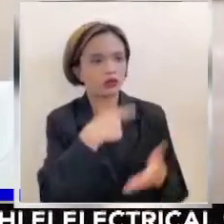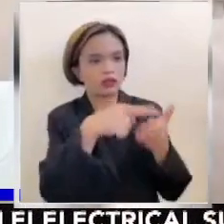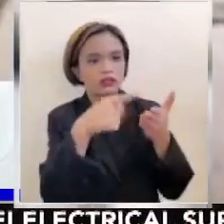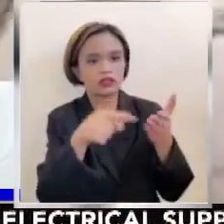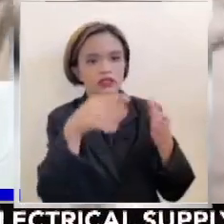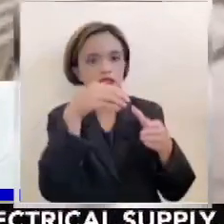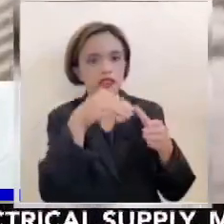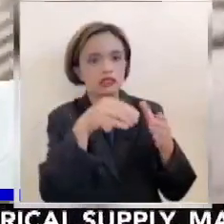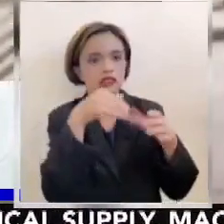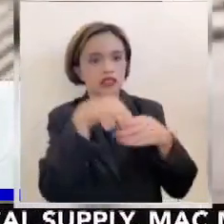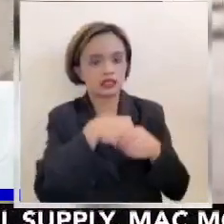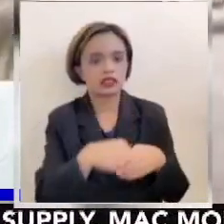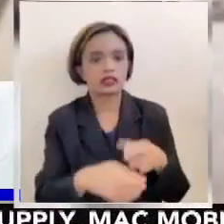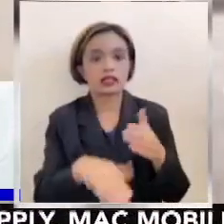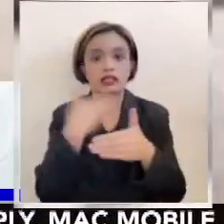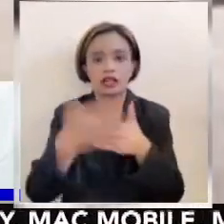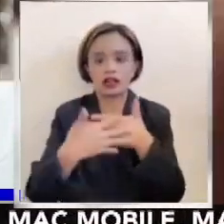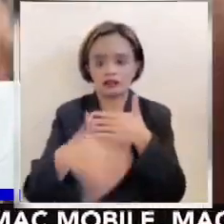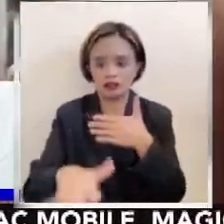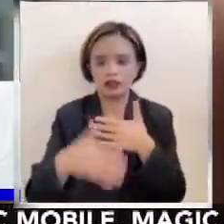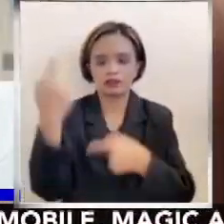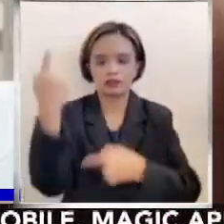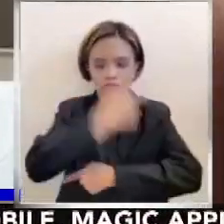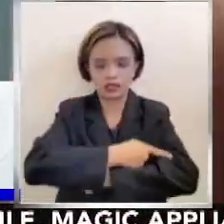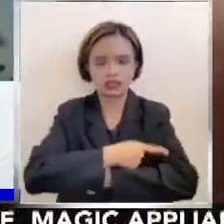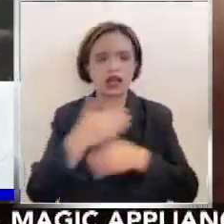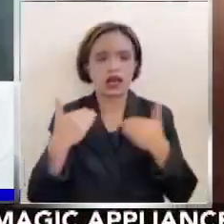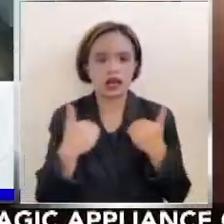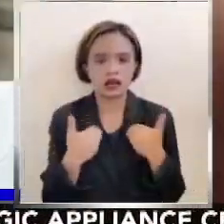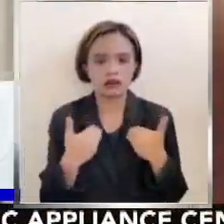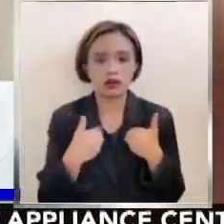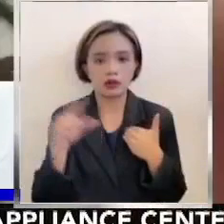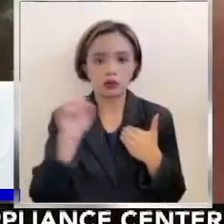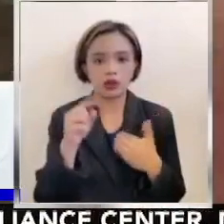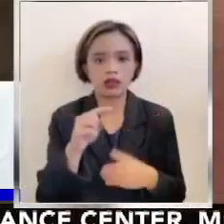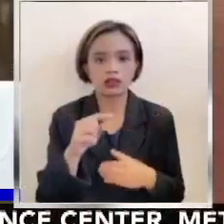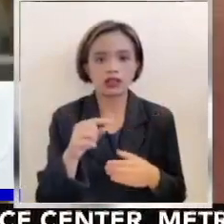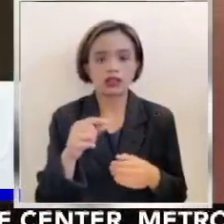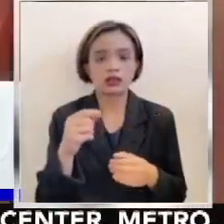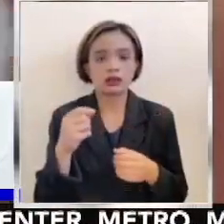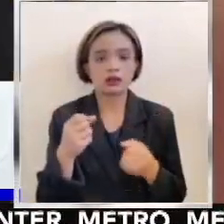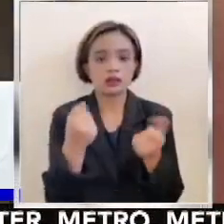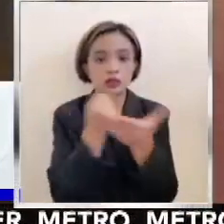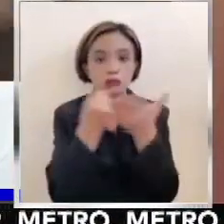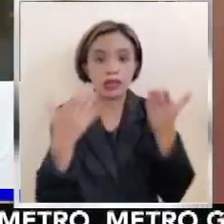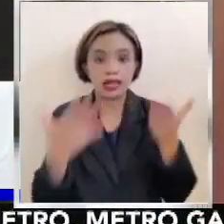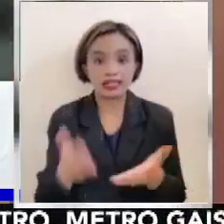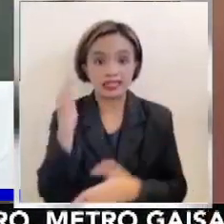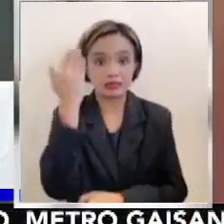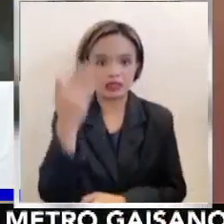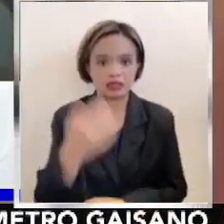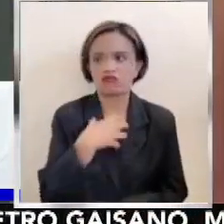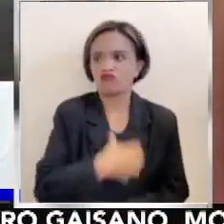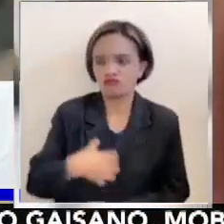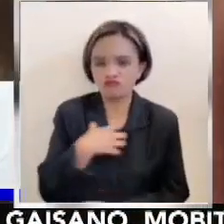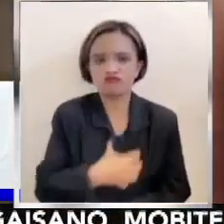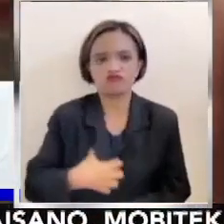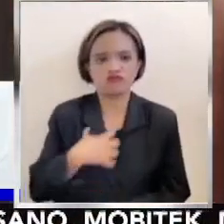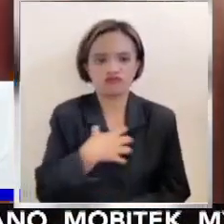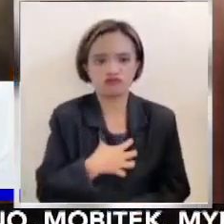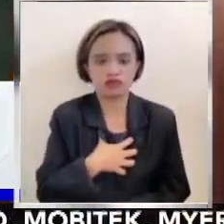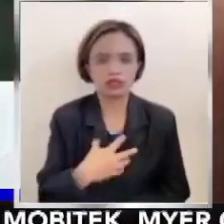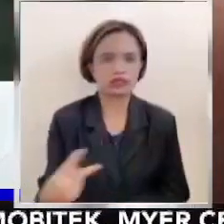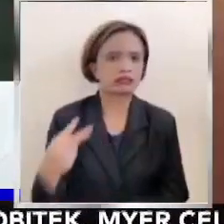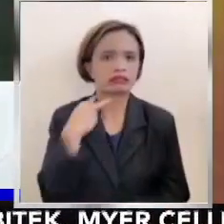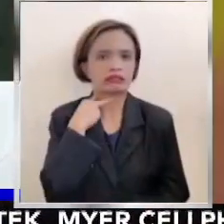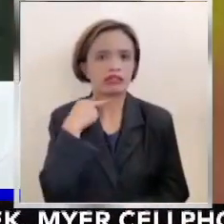ang ilang araw, naglabasa na raw ang mga nagre-reklamong suppliers ng pageant. Naipit ang mga candidates,